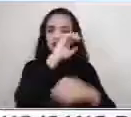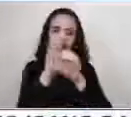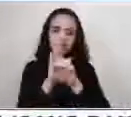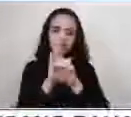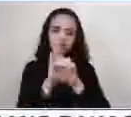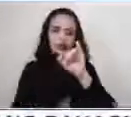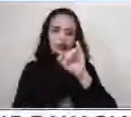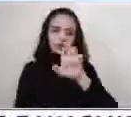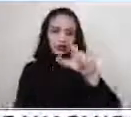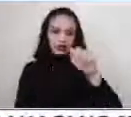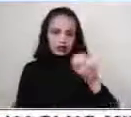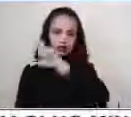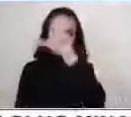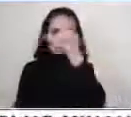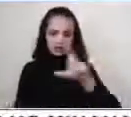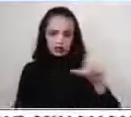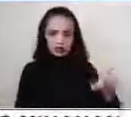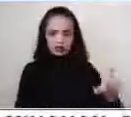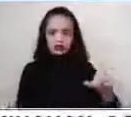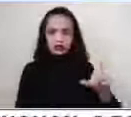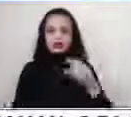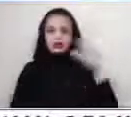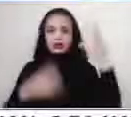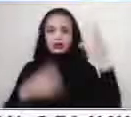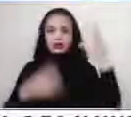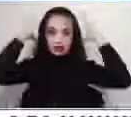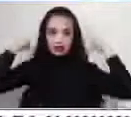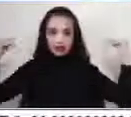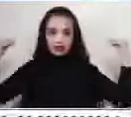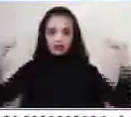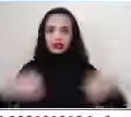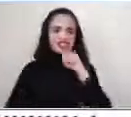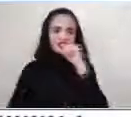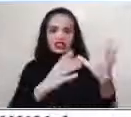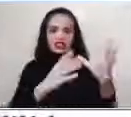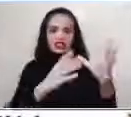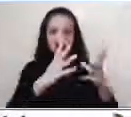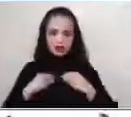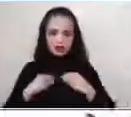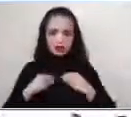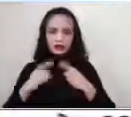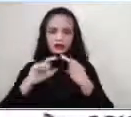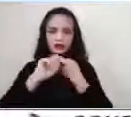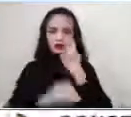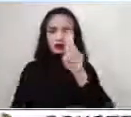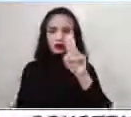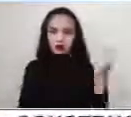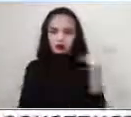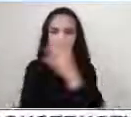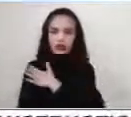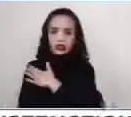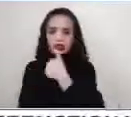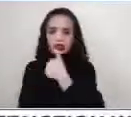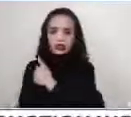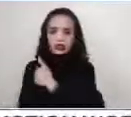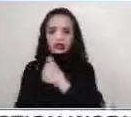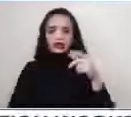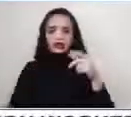may nasa balita na may isang traveler sa NAIA na